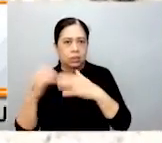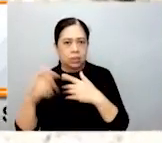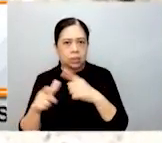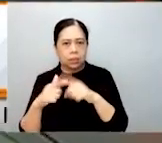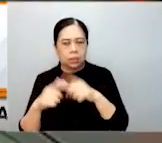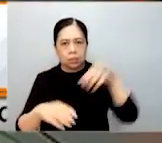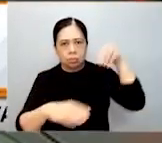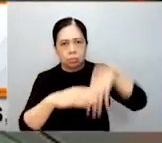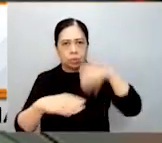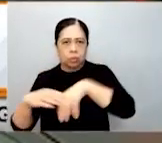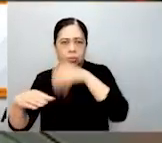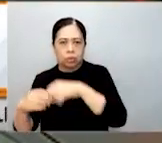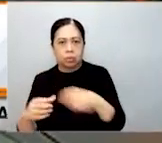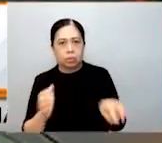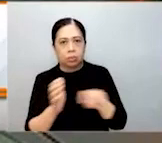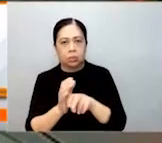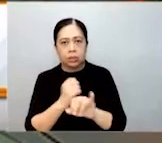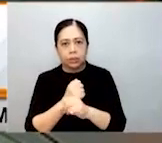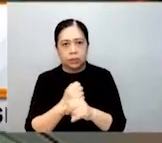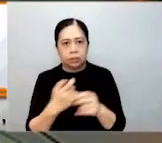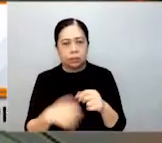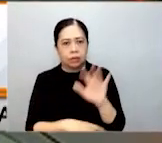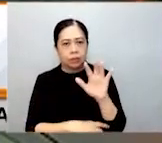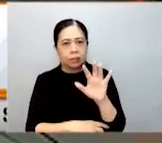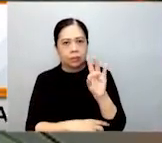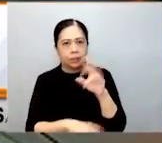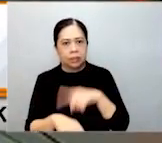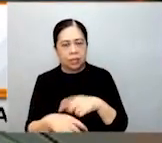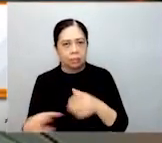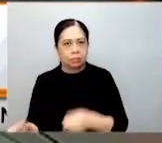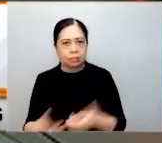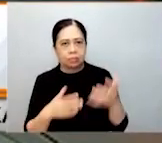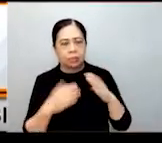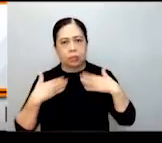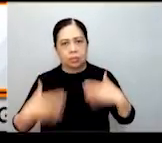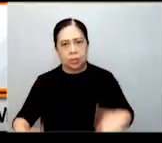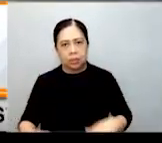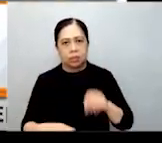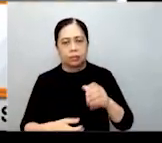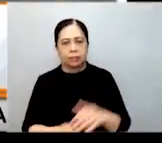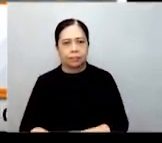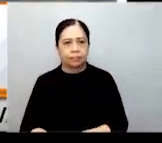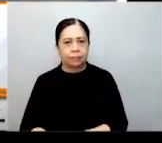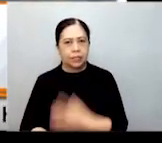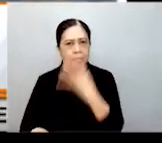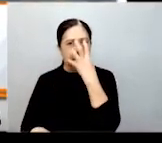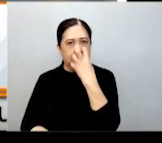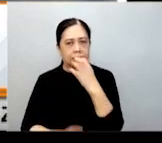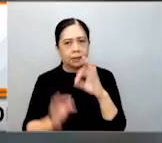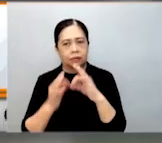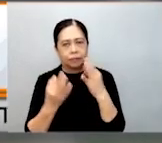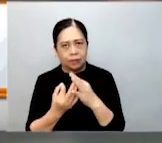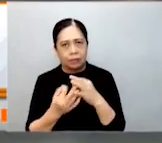sinako. Sumakay siya sa jeep, 5 to 7 times niyang hinapot yung katawan ni victim. Galit na galit ang pamilya ng biktima